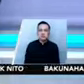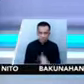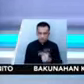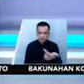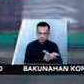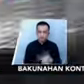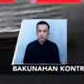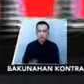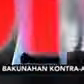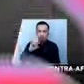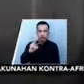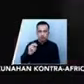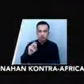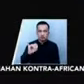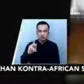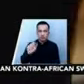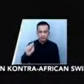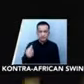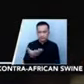Exclusive.